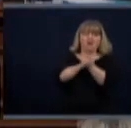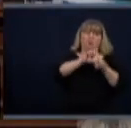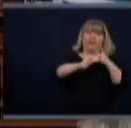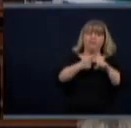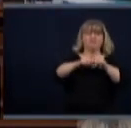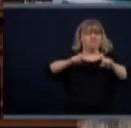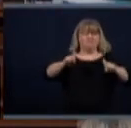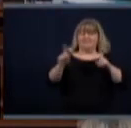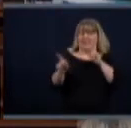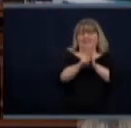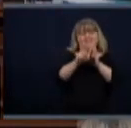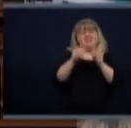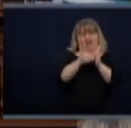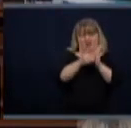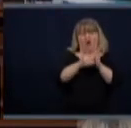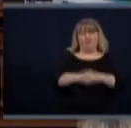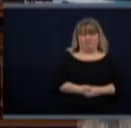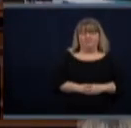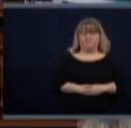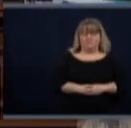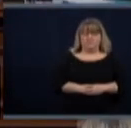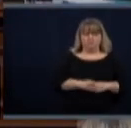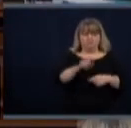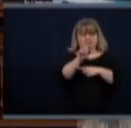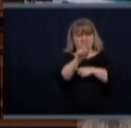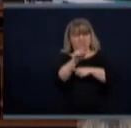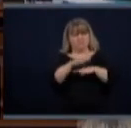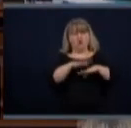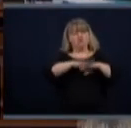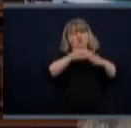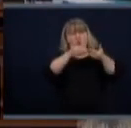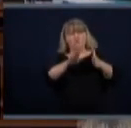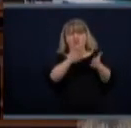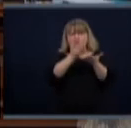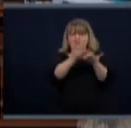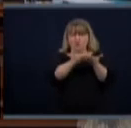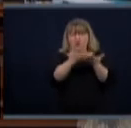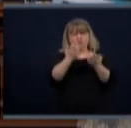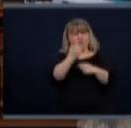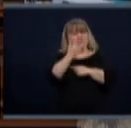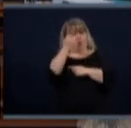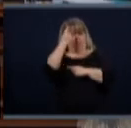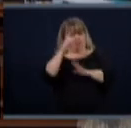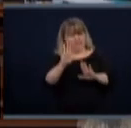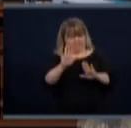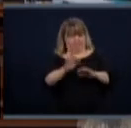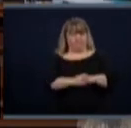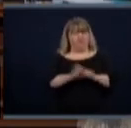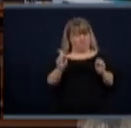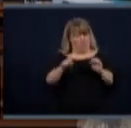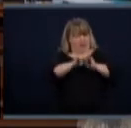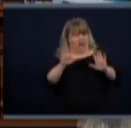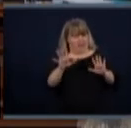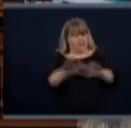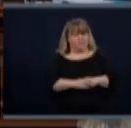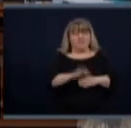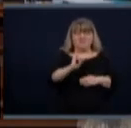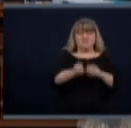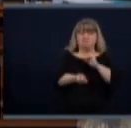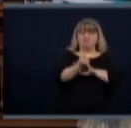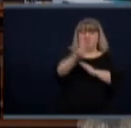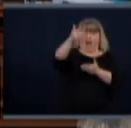Oui. Maintenant, au sujet de la réouverture des écoles, je veux bien comprendre, là, est-ce que si dans une école, il y a un cas, là, il y a un